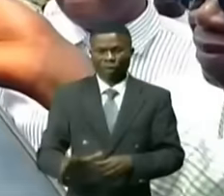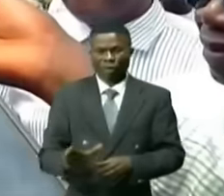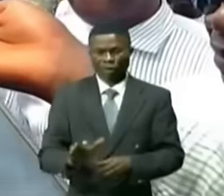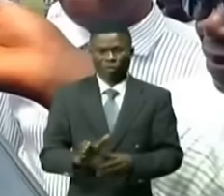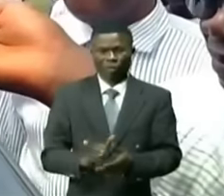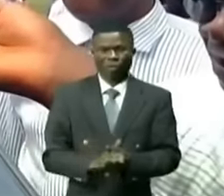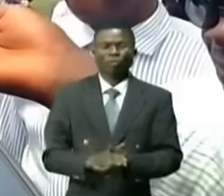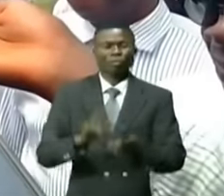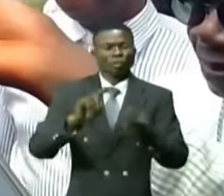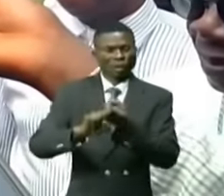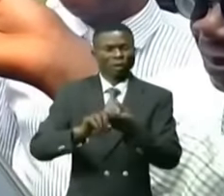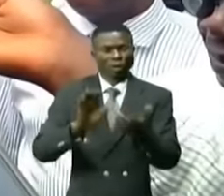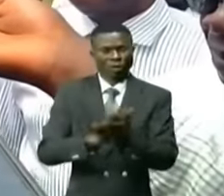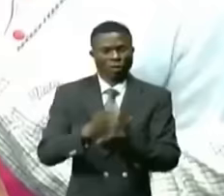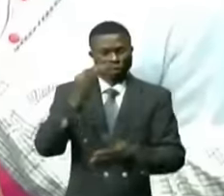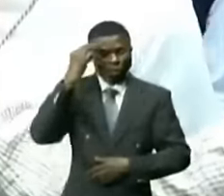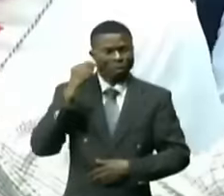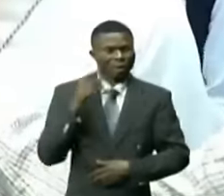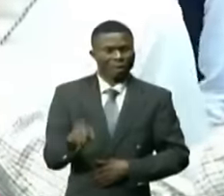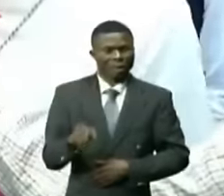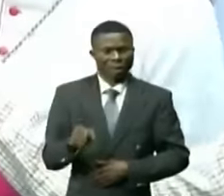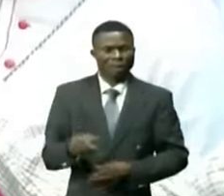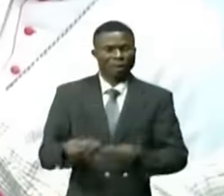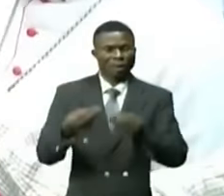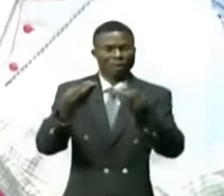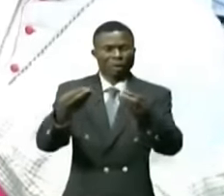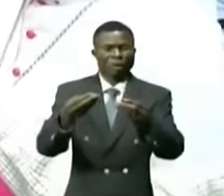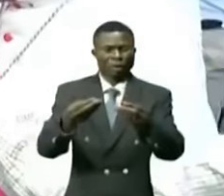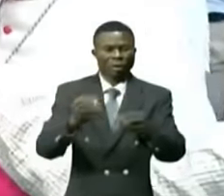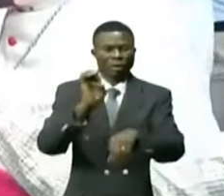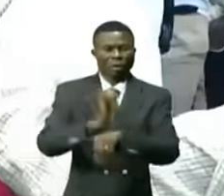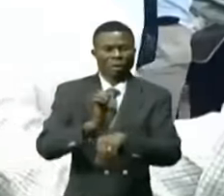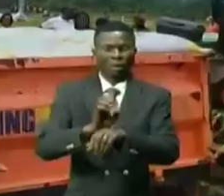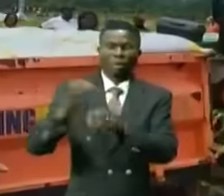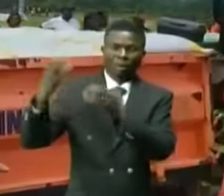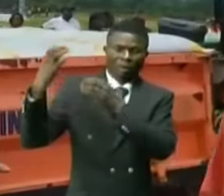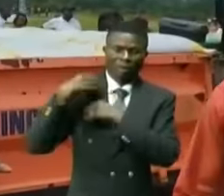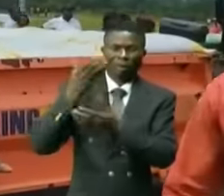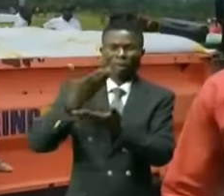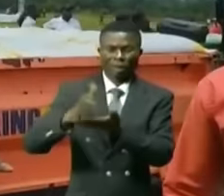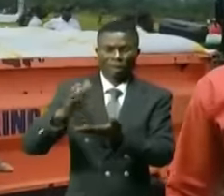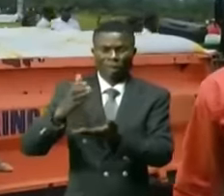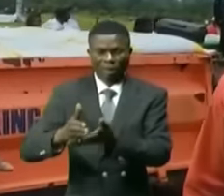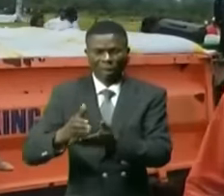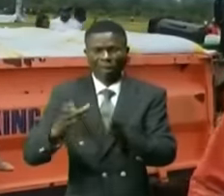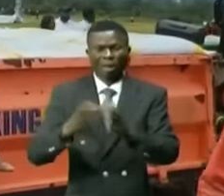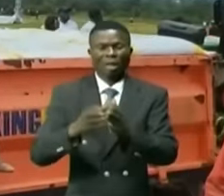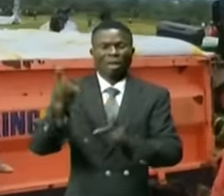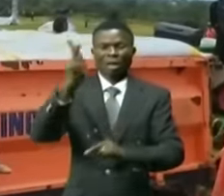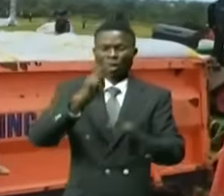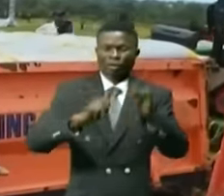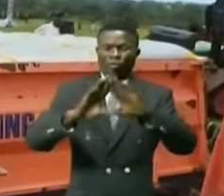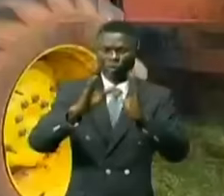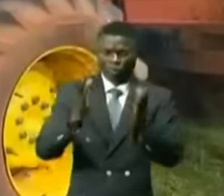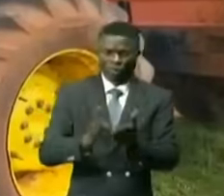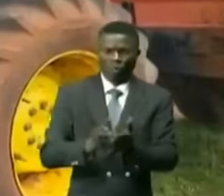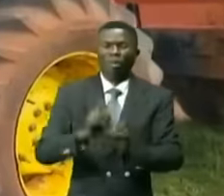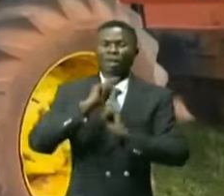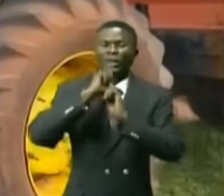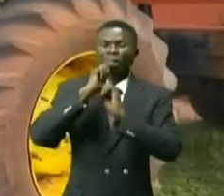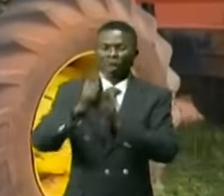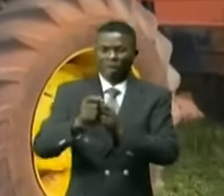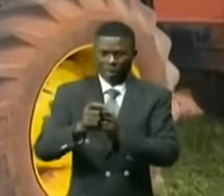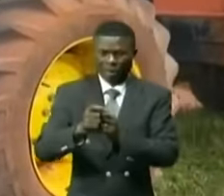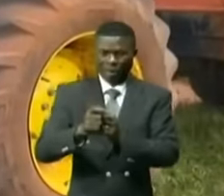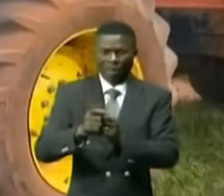par cette confiance du ministre Mpanda de donner à l'église la charge de partager avec la population ce don qui vient